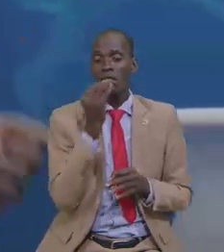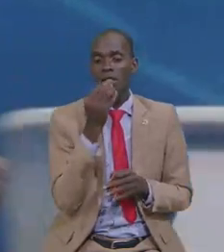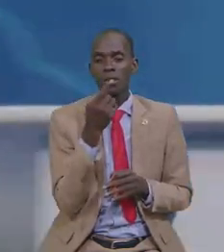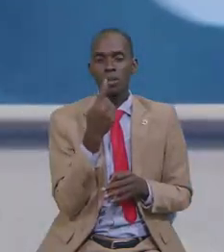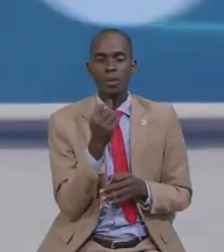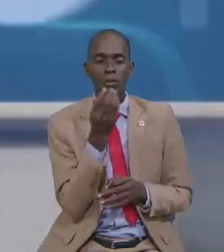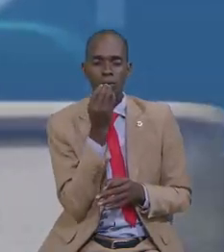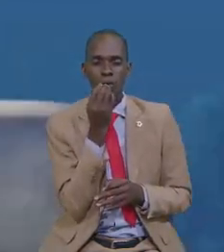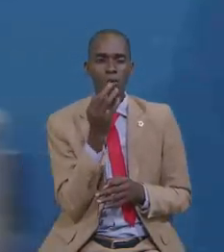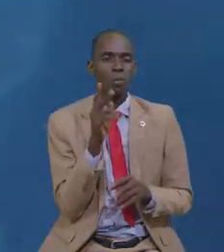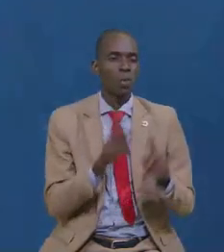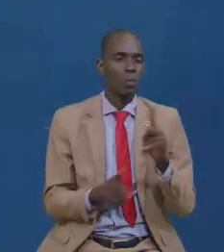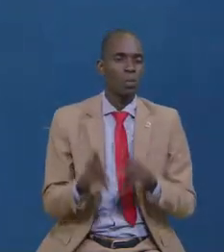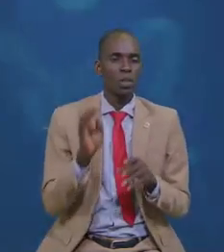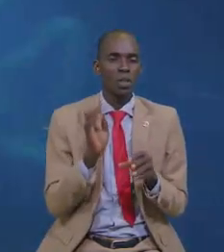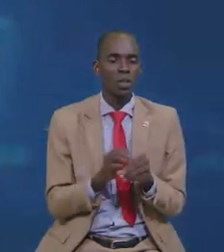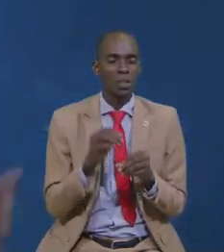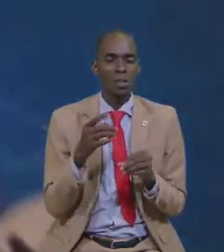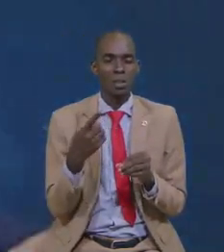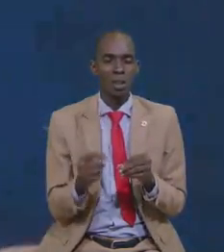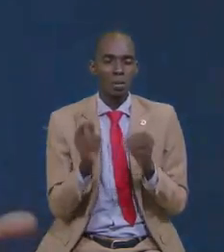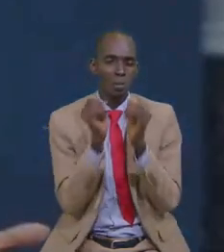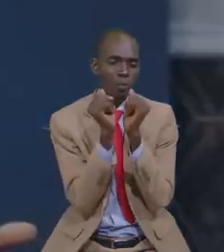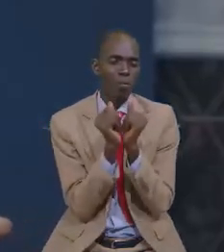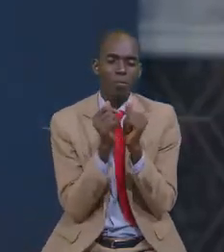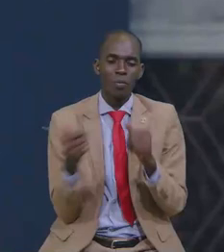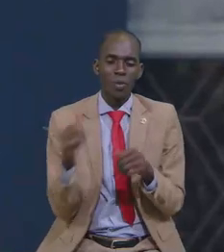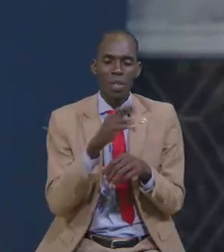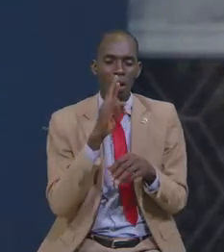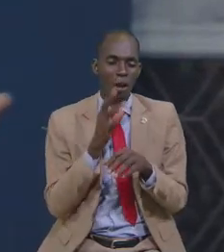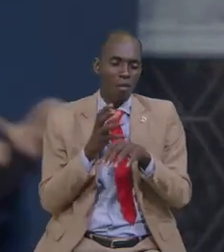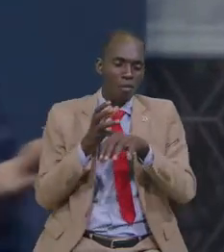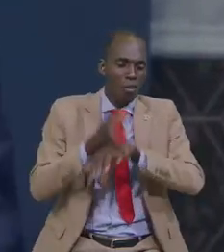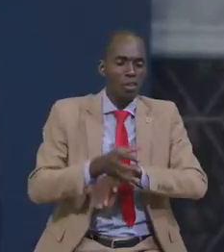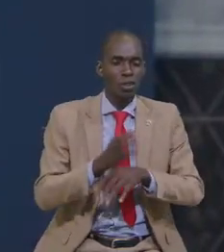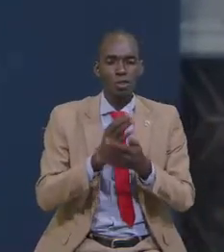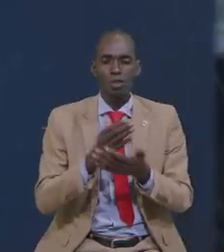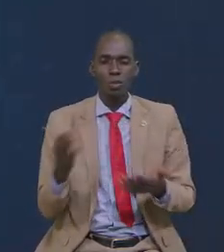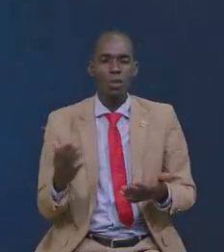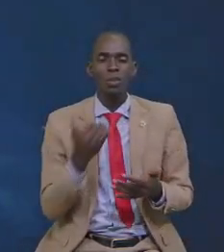gens qui sont sous la servitude, si on te force,